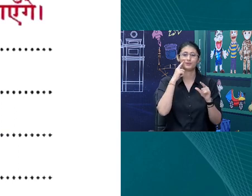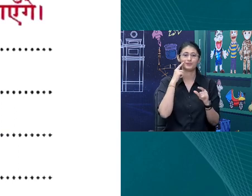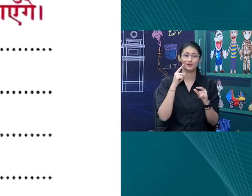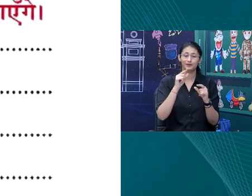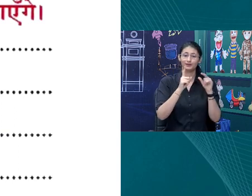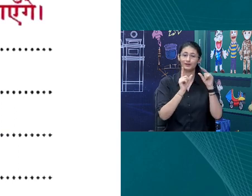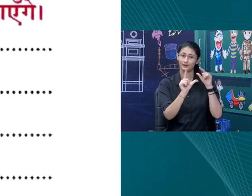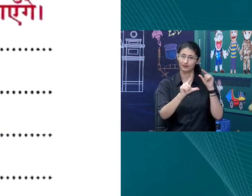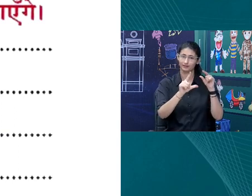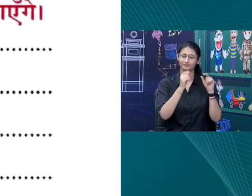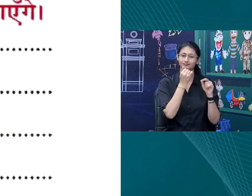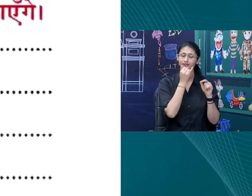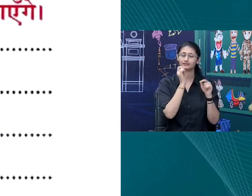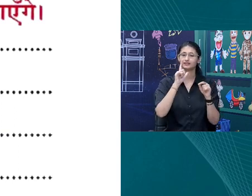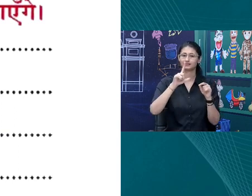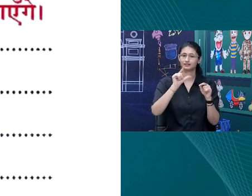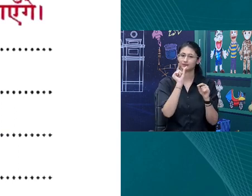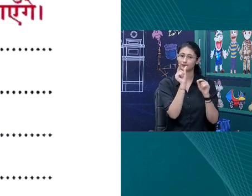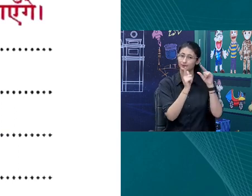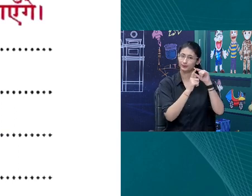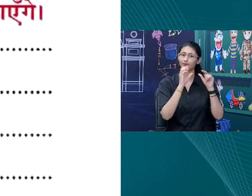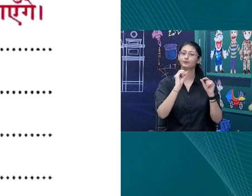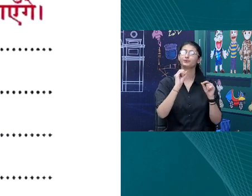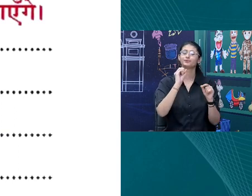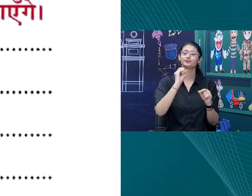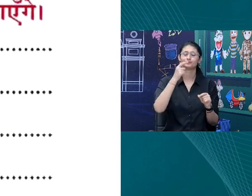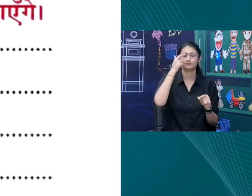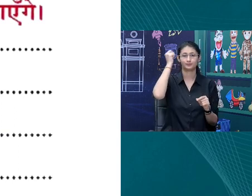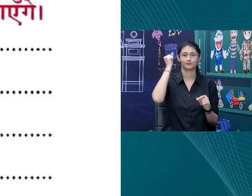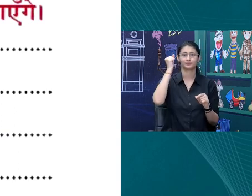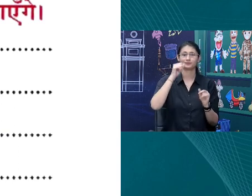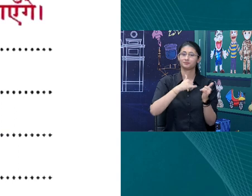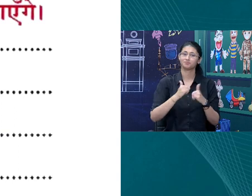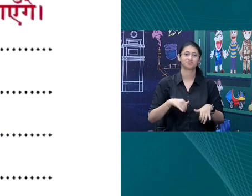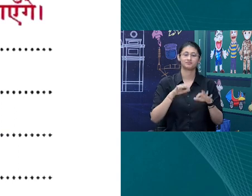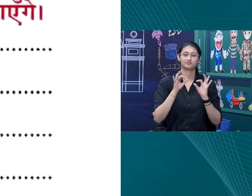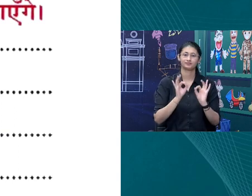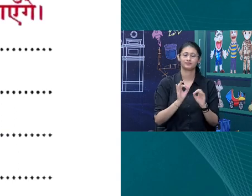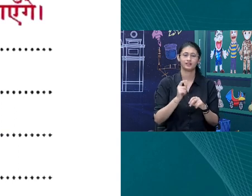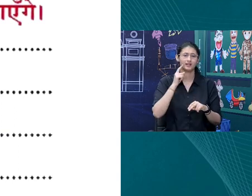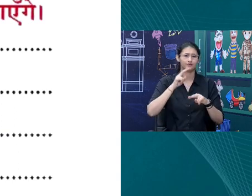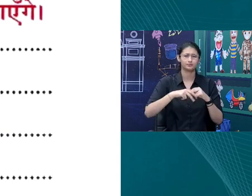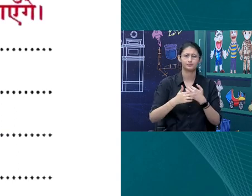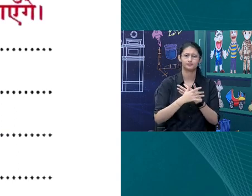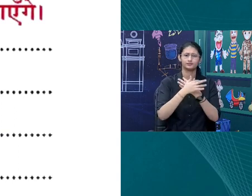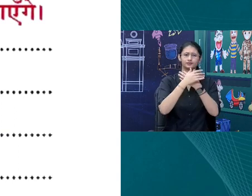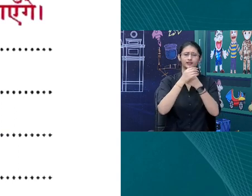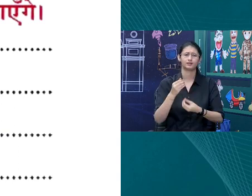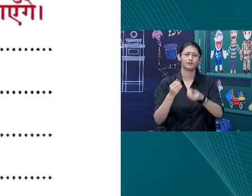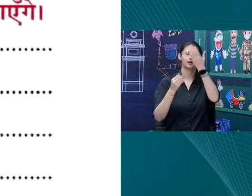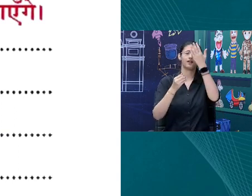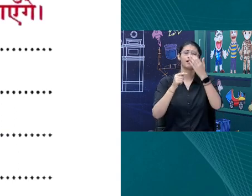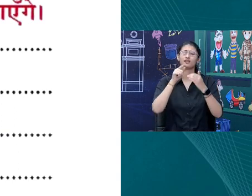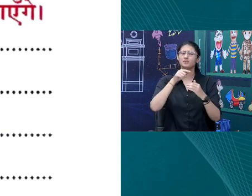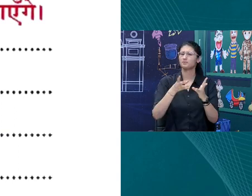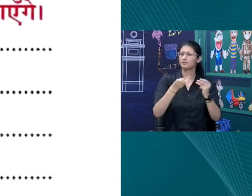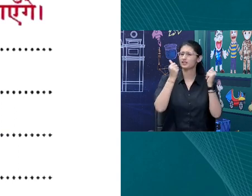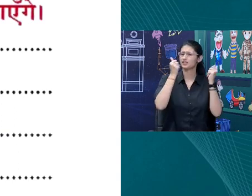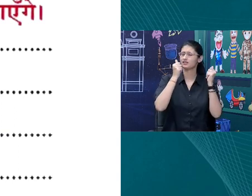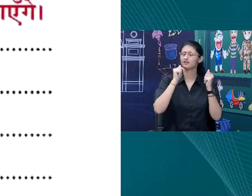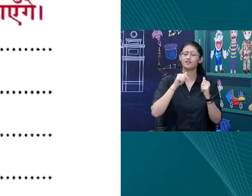फिर तो चलिए बल्ला नहीं हो पाएगा यानी बैडमिंटन नहीं हो पाएगा बैडमिंटन नहीं हो पाएगा तो यानी की खेल खेलने के लिए उससे जुड़े जो समान है